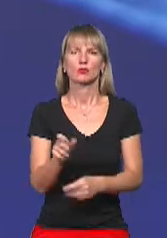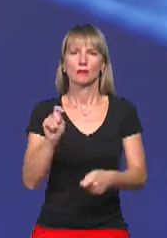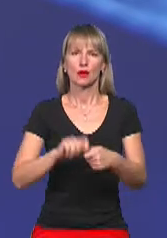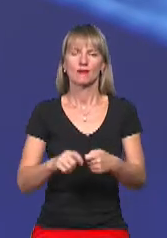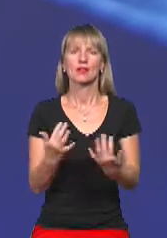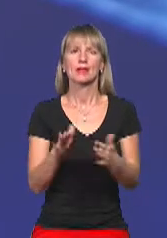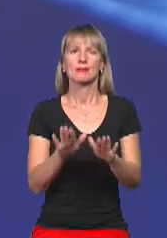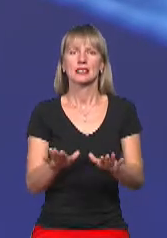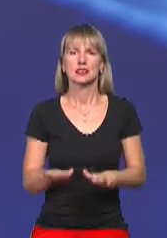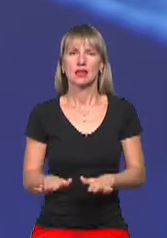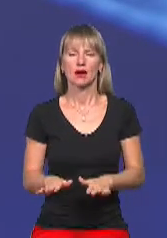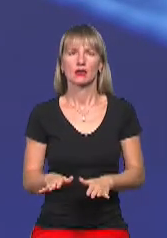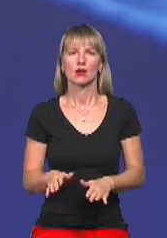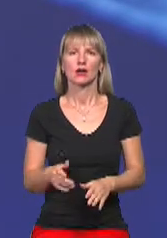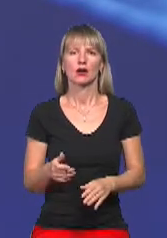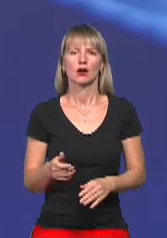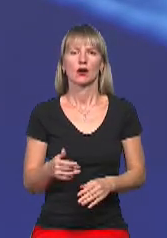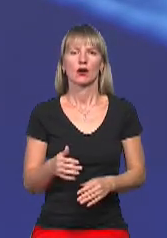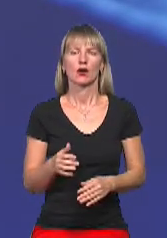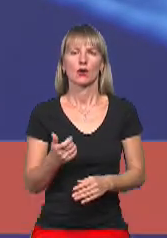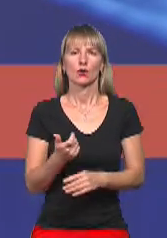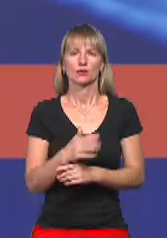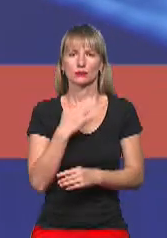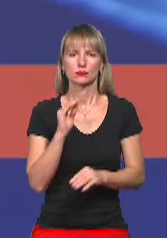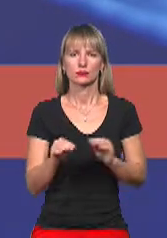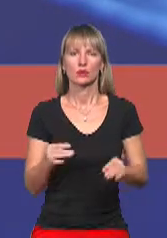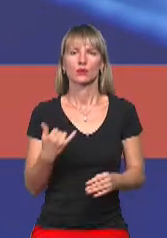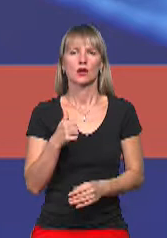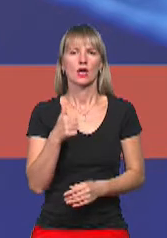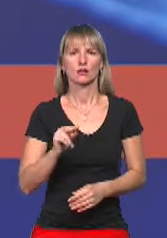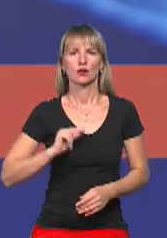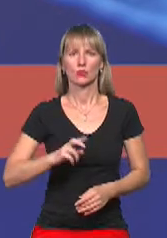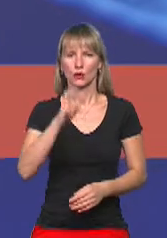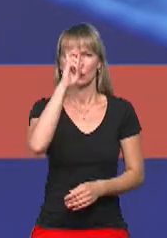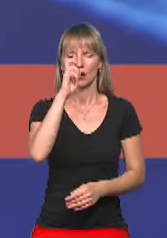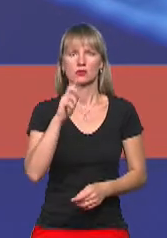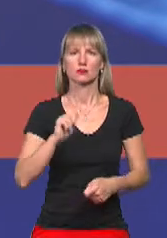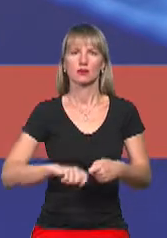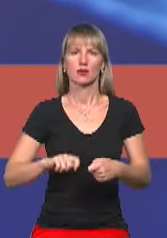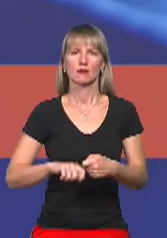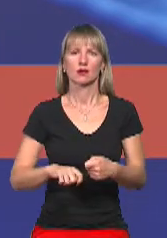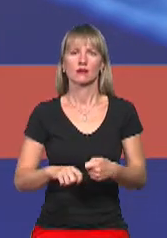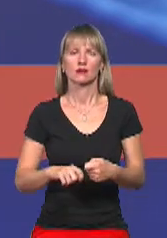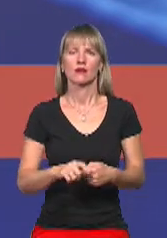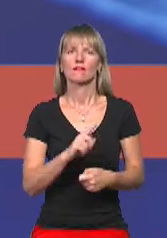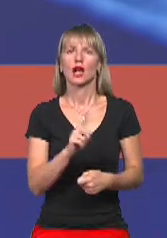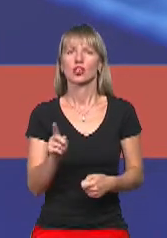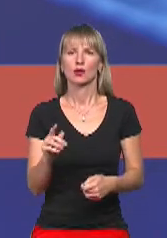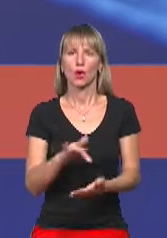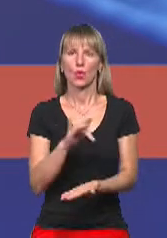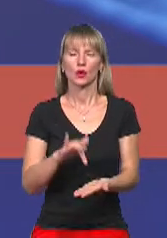містах, дуже сильно загрязнених, але в основному у нас дуже добре працює державний моніторинг. Тобто в кожному